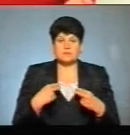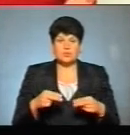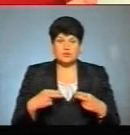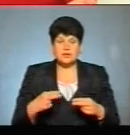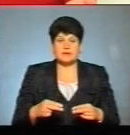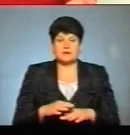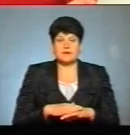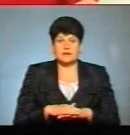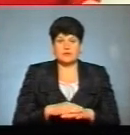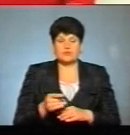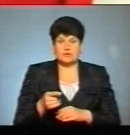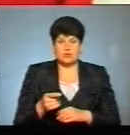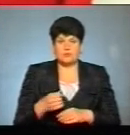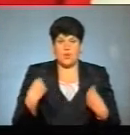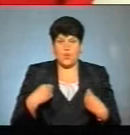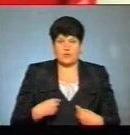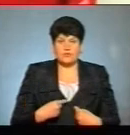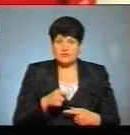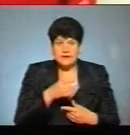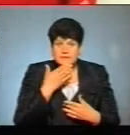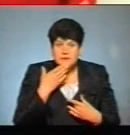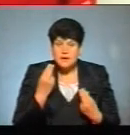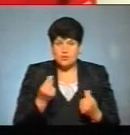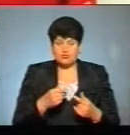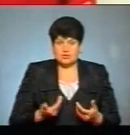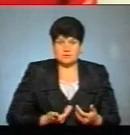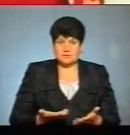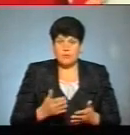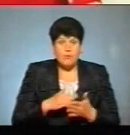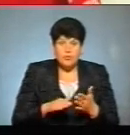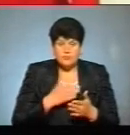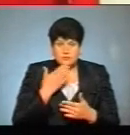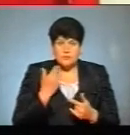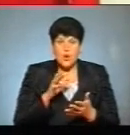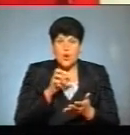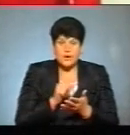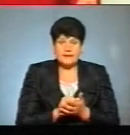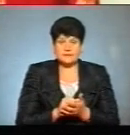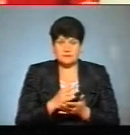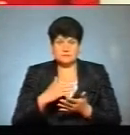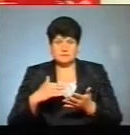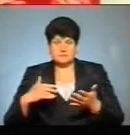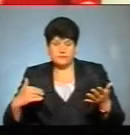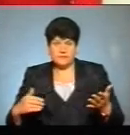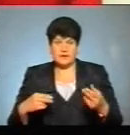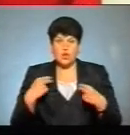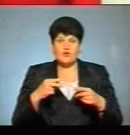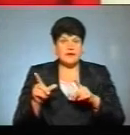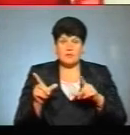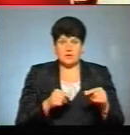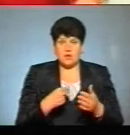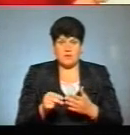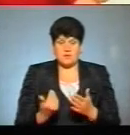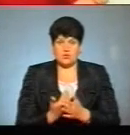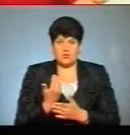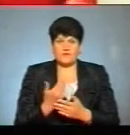на ринку, у нас в Тернополі одягом. Вона не має грошей на виживання, абсолютно немає. Оренда в неї йде. Товар вона навіть не поїхала купляти новий інший,